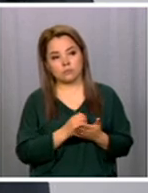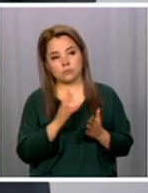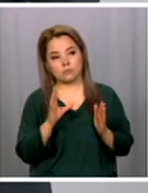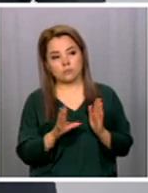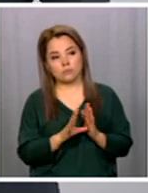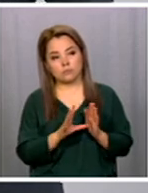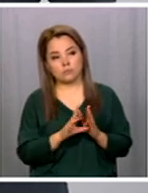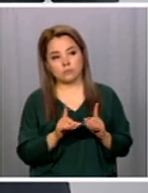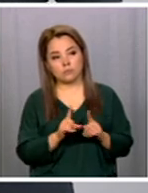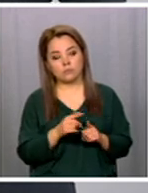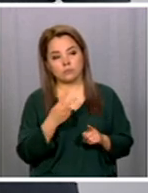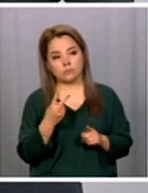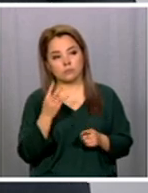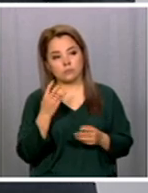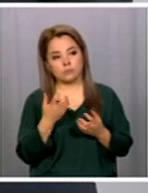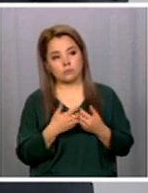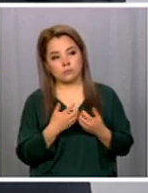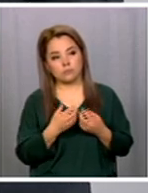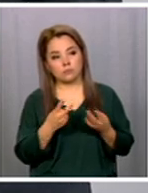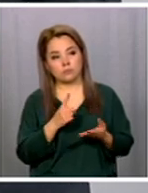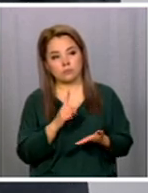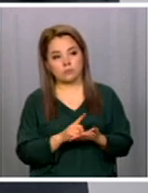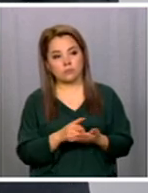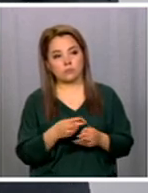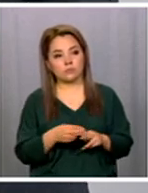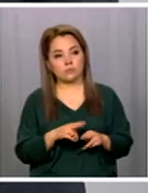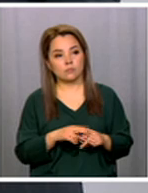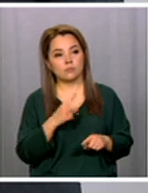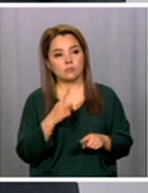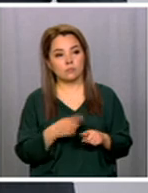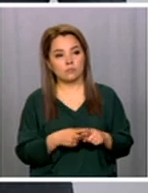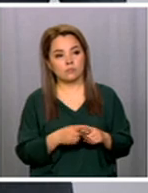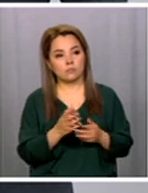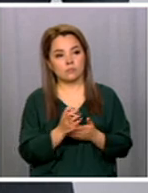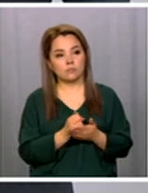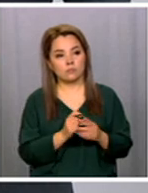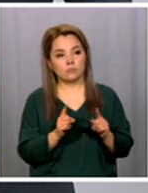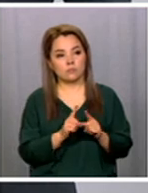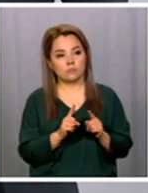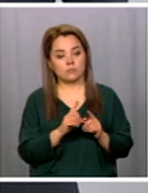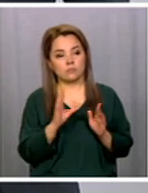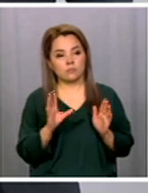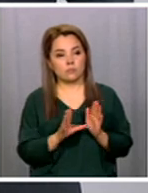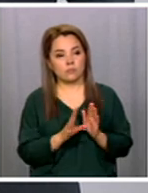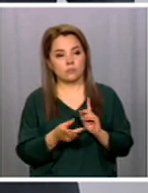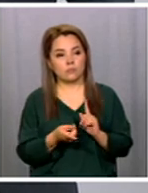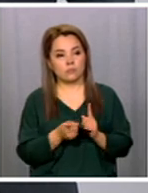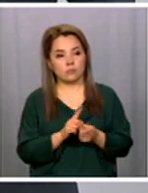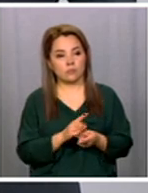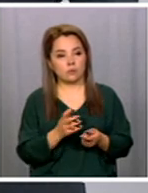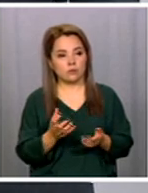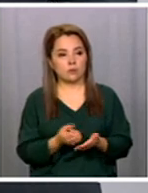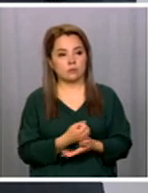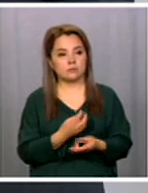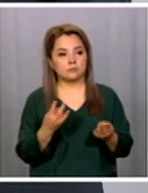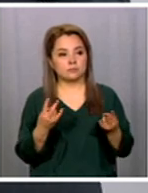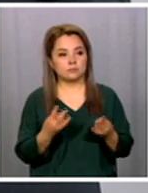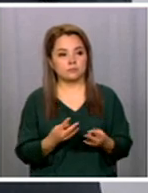энергия 2-ні есептеуіміз қажет. Сонымен қоса, потенциалдық энергияның өзгерісін табамыз.